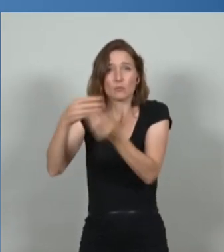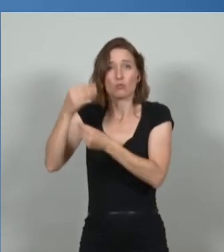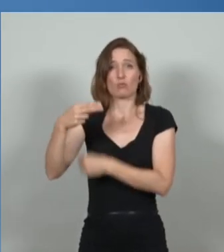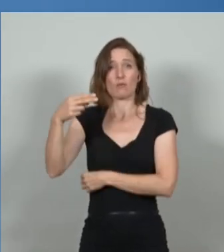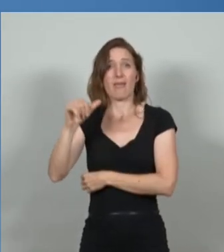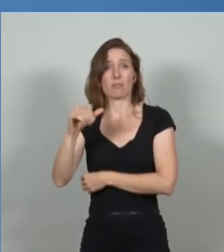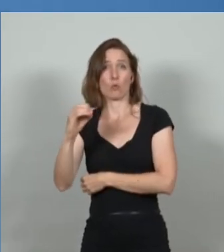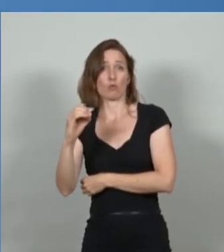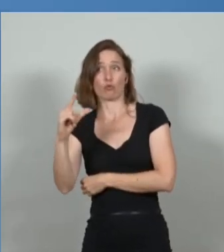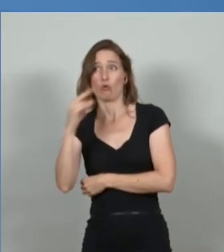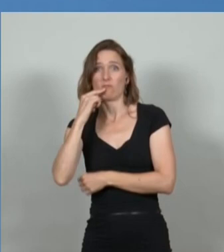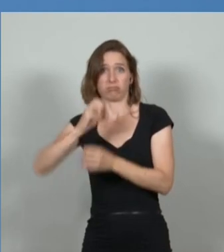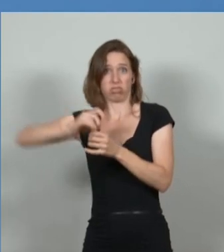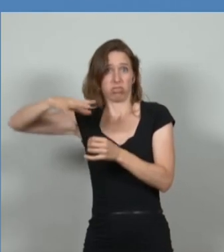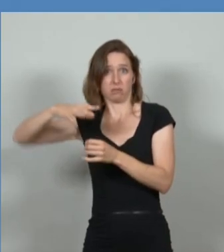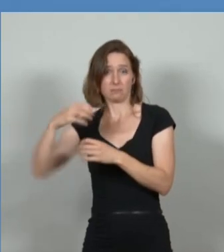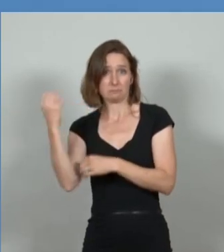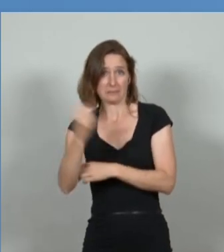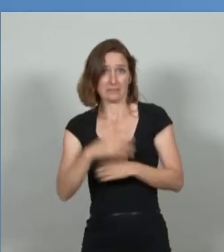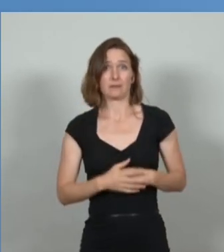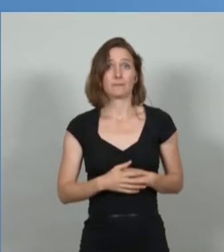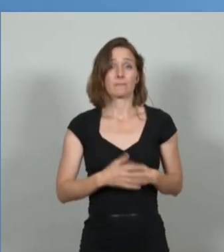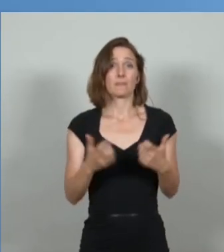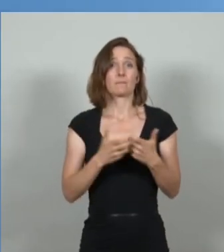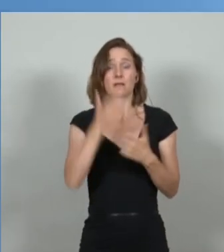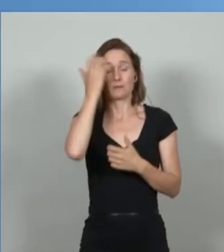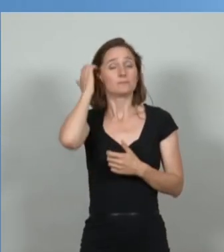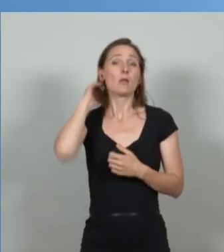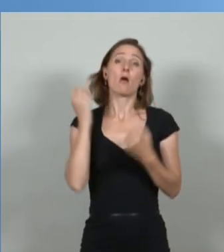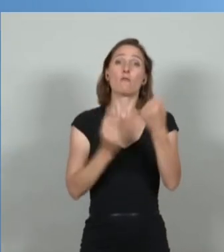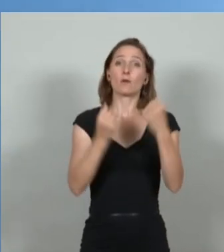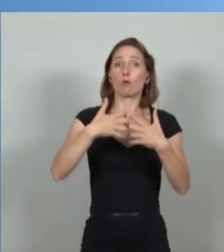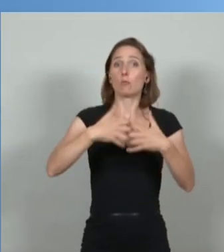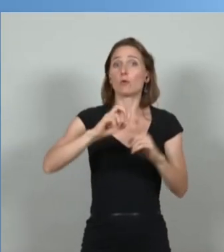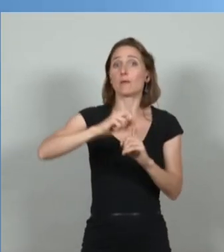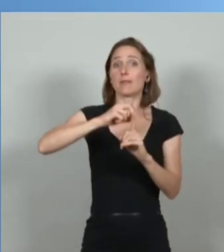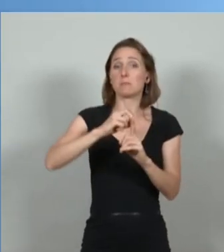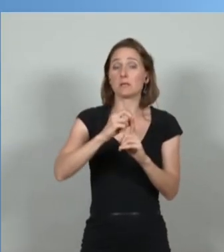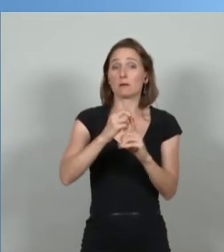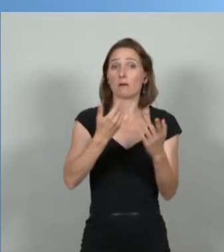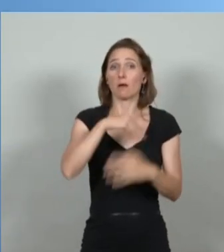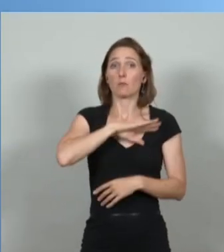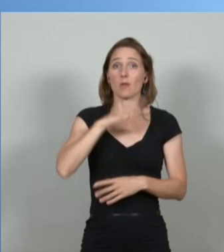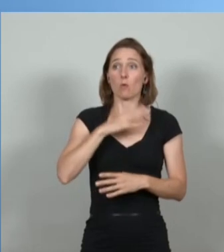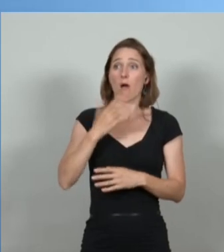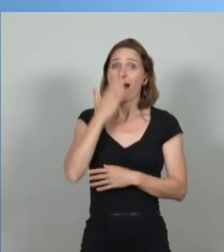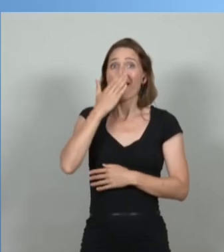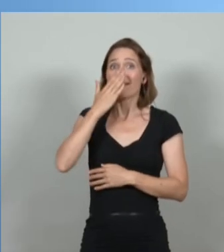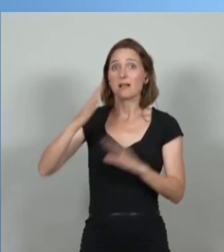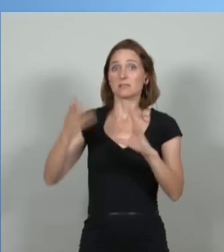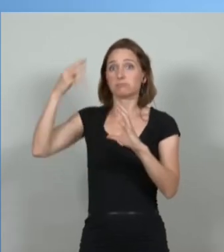écologique et solidaire lui-même les voitures à moteur thermique sont responsables de près d'un tiers des émissions de gaz à effet de serre en France